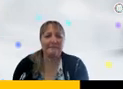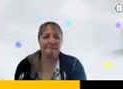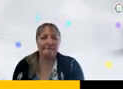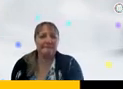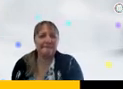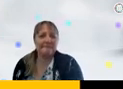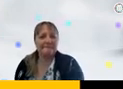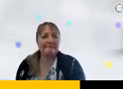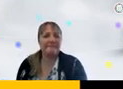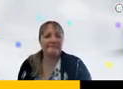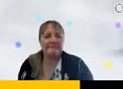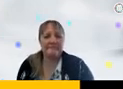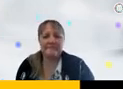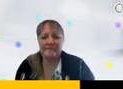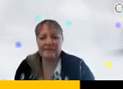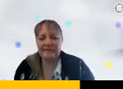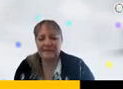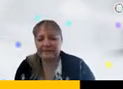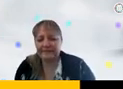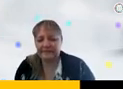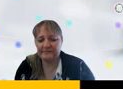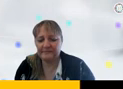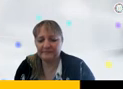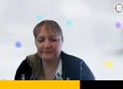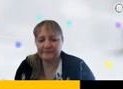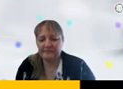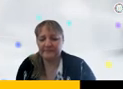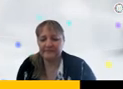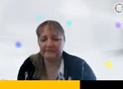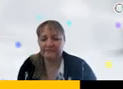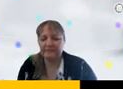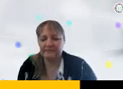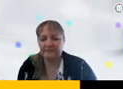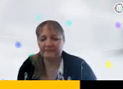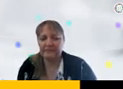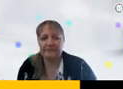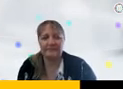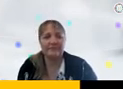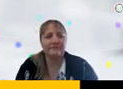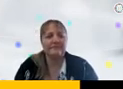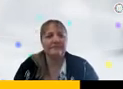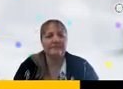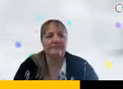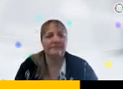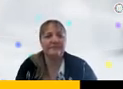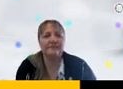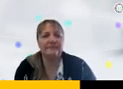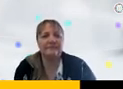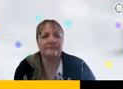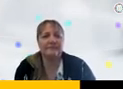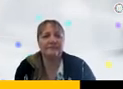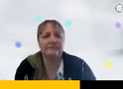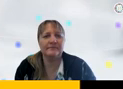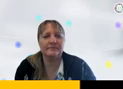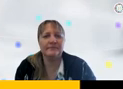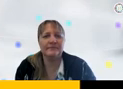Und ich schließe jetzt mit dem, was wir am Anfang gemacht haben. Wir glauben daran, dass jedes Kind es verdient, gut